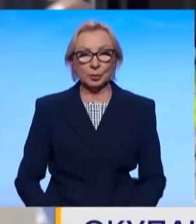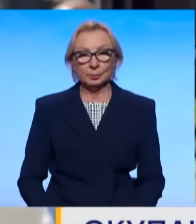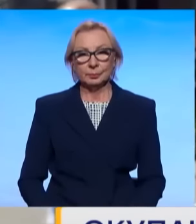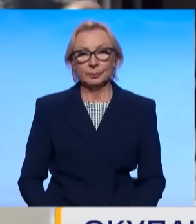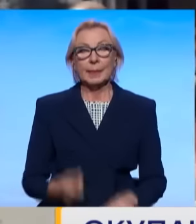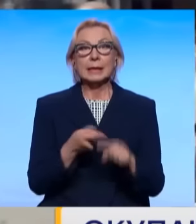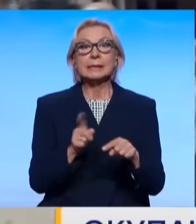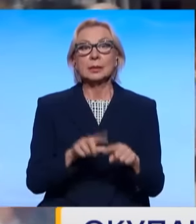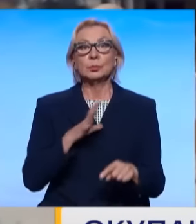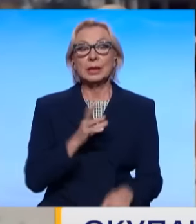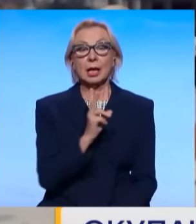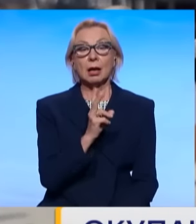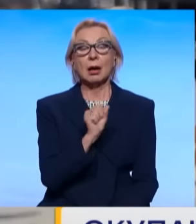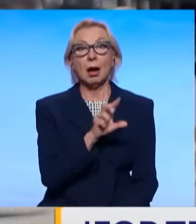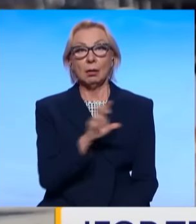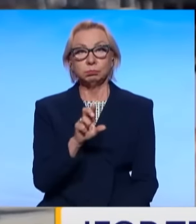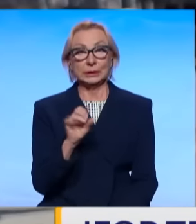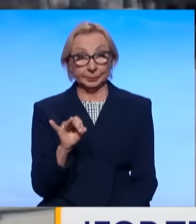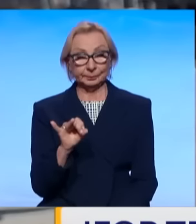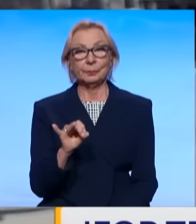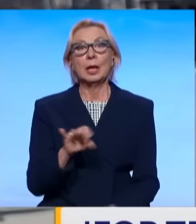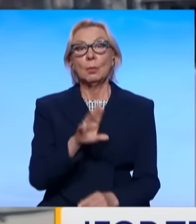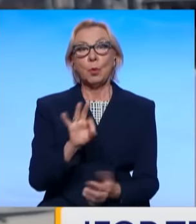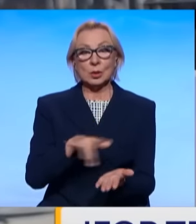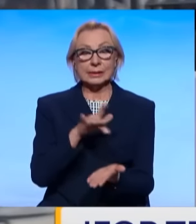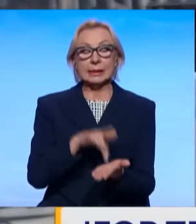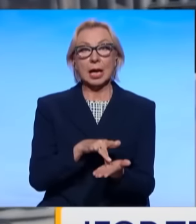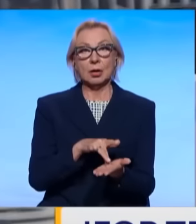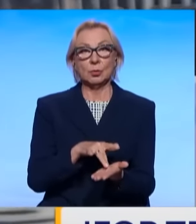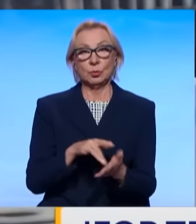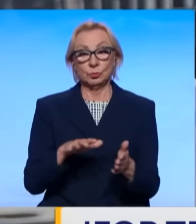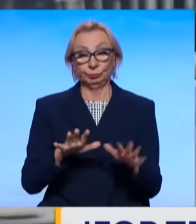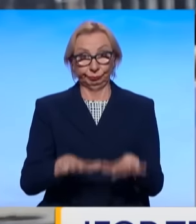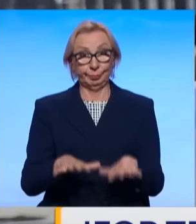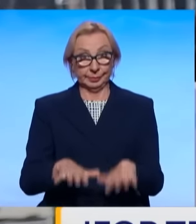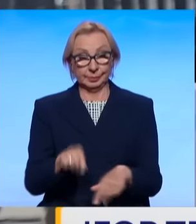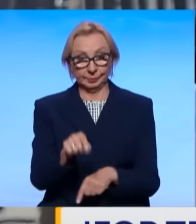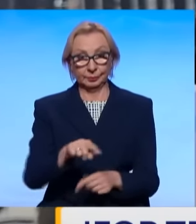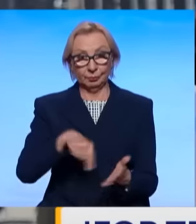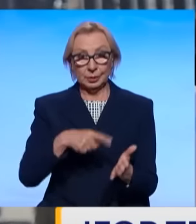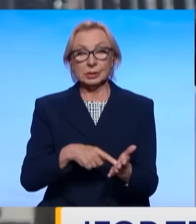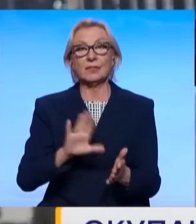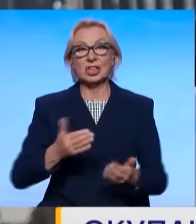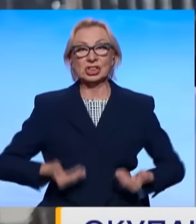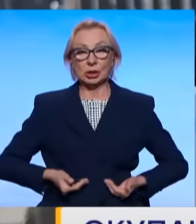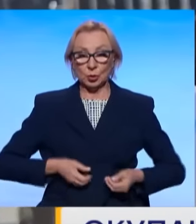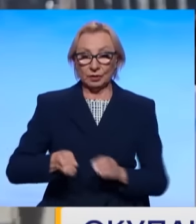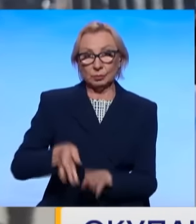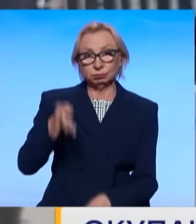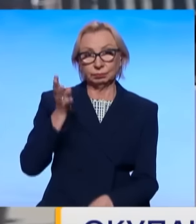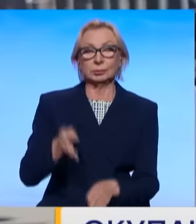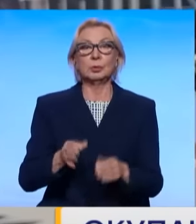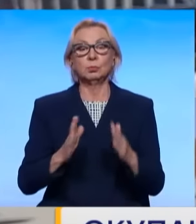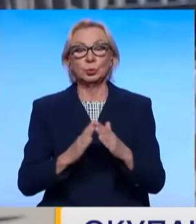Це каби, які по центральній частині міста влучили в житловий будинок. Ви бачите, що жодного військового об'єкту